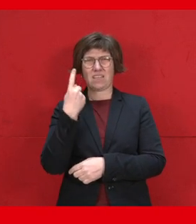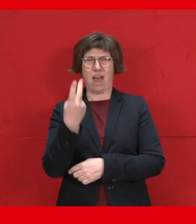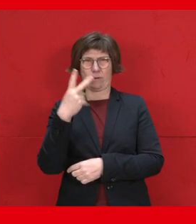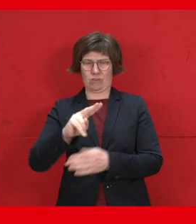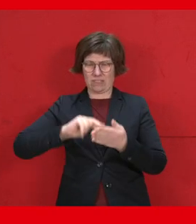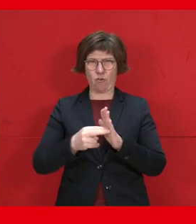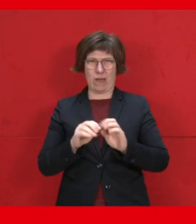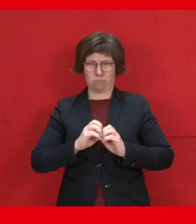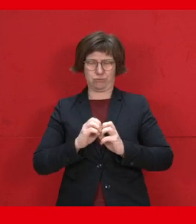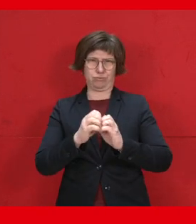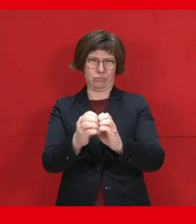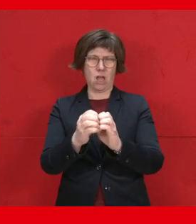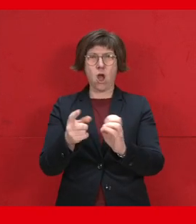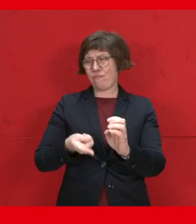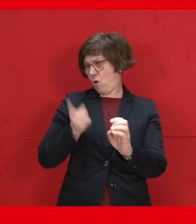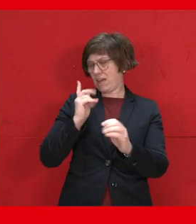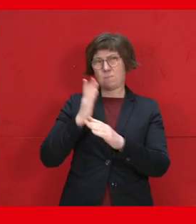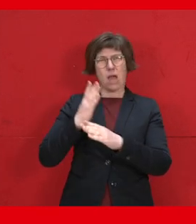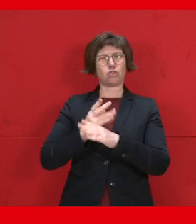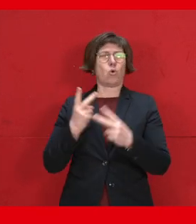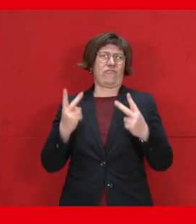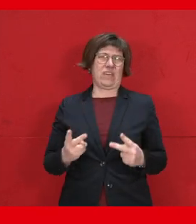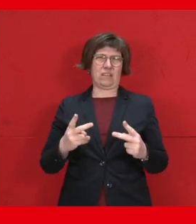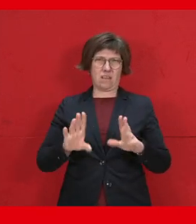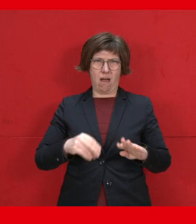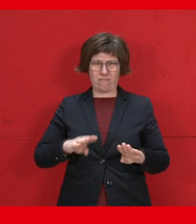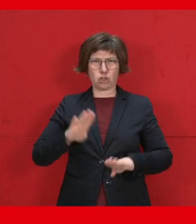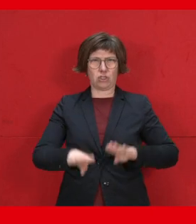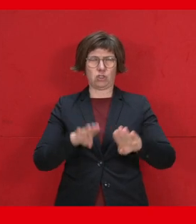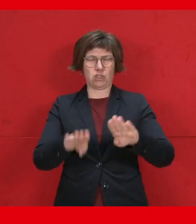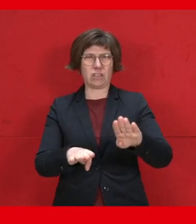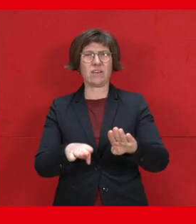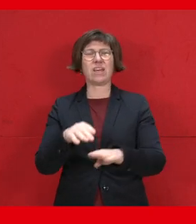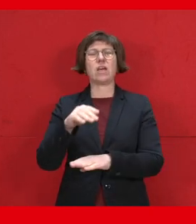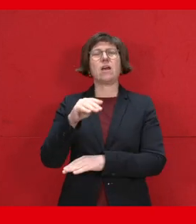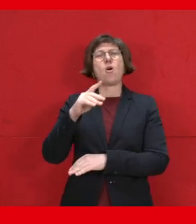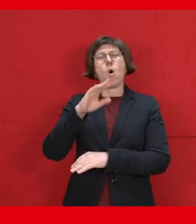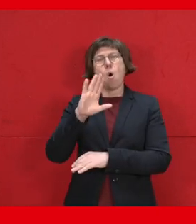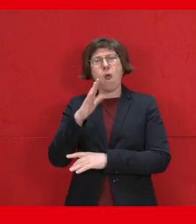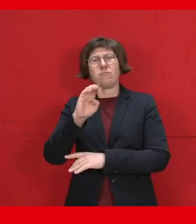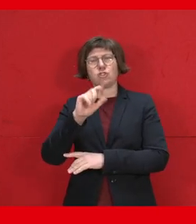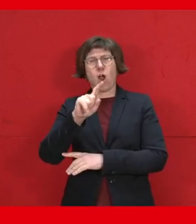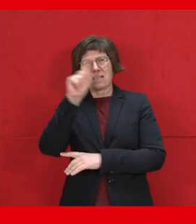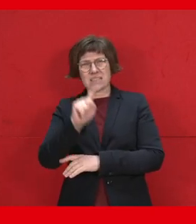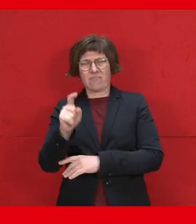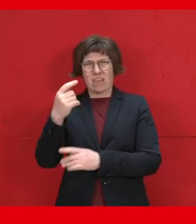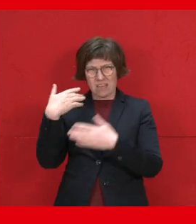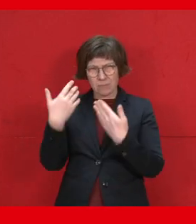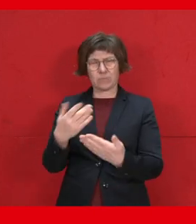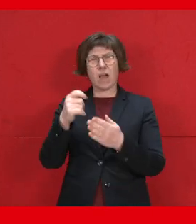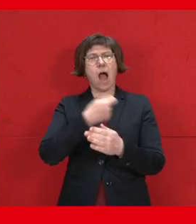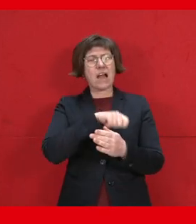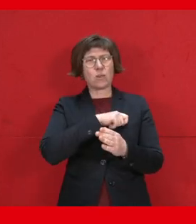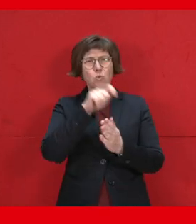2021 vor. Wir sind im letzten Jahr schon gemeinsam wichtige Schritte gegangen. Die Kür von Olaf Scholz als Kanzlerkandidat, die